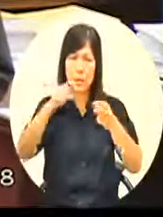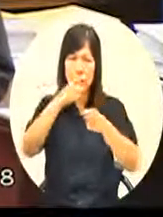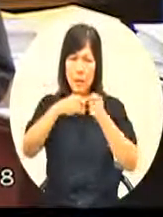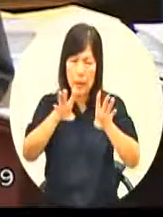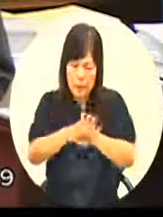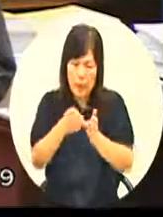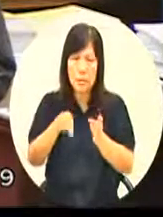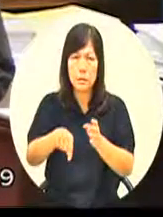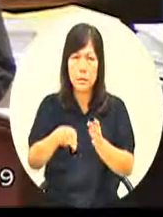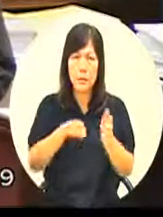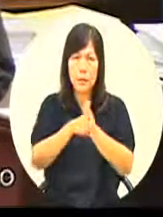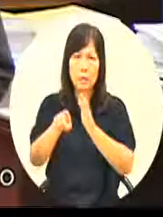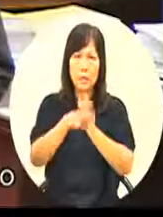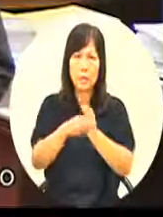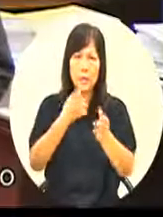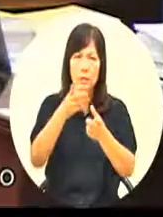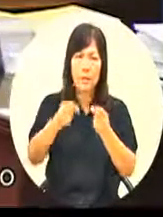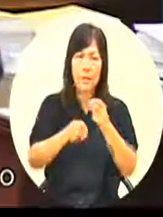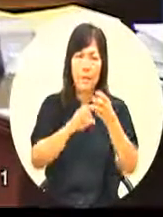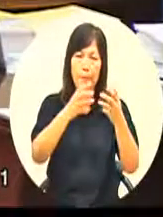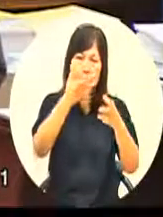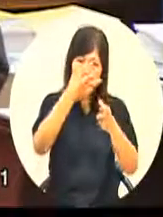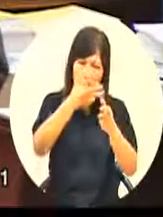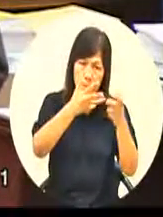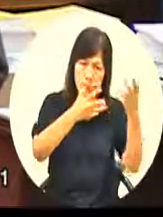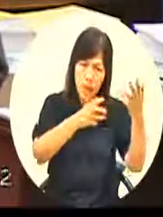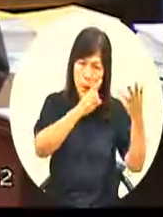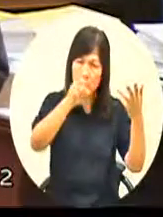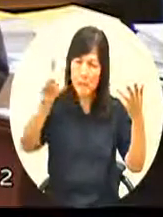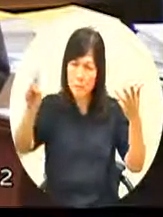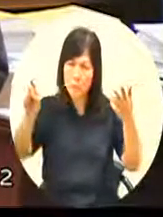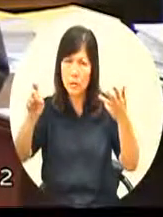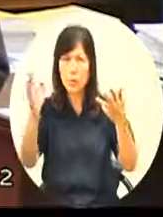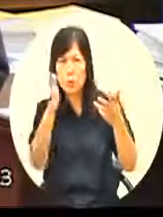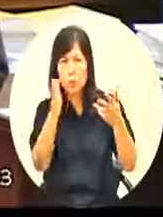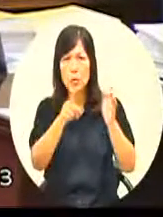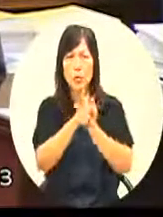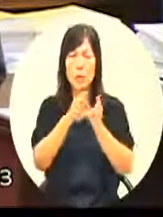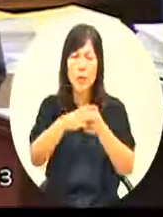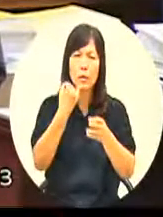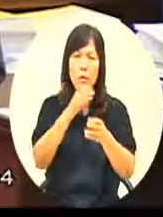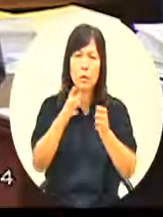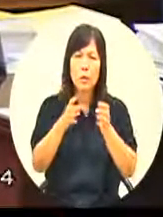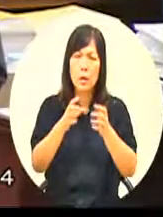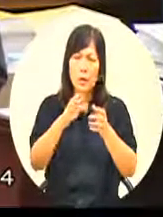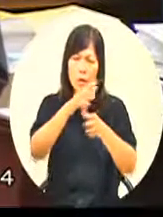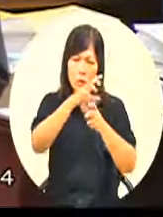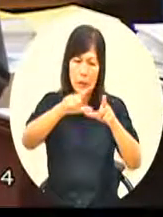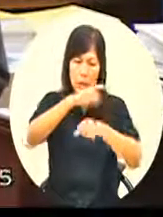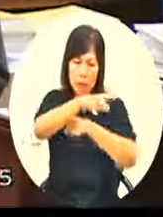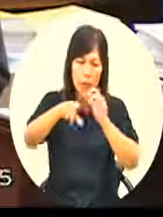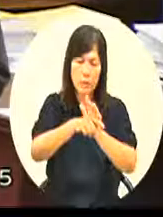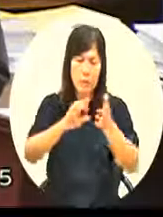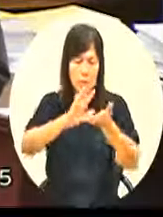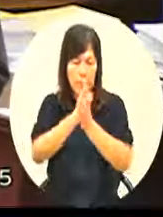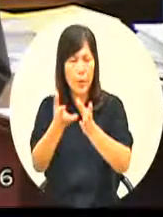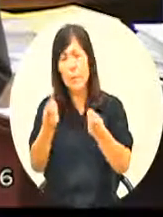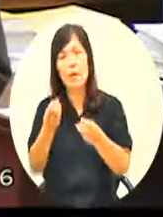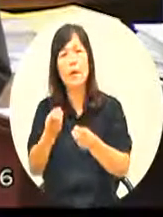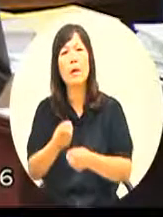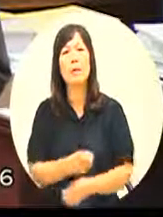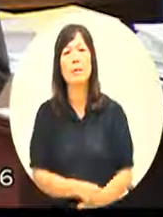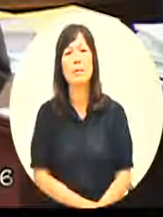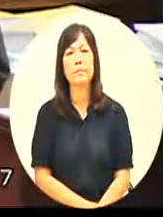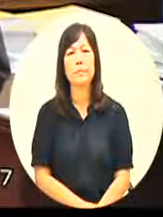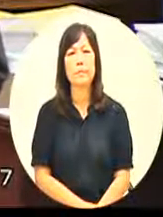在80、12这个 range 在跑，那代表是什么？其实我们整个大环境其实是没有太大的改变。好，